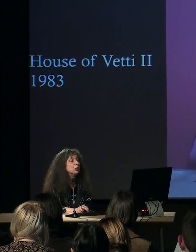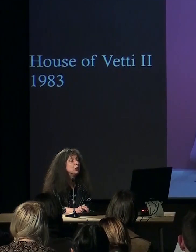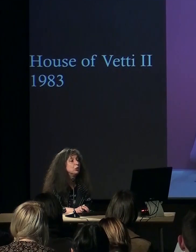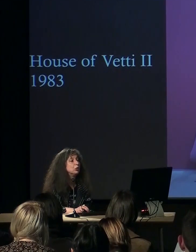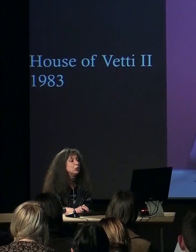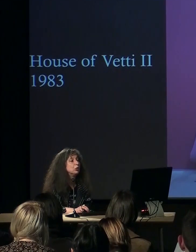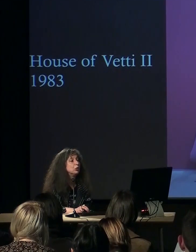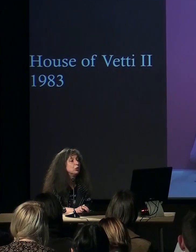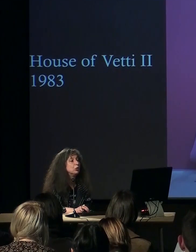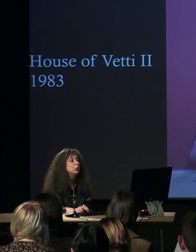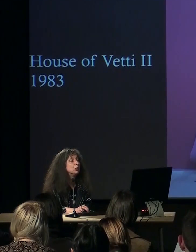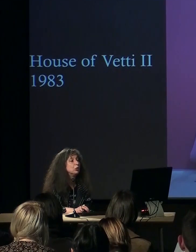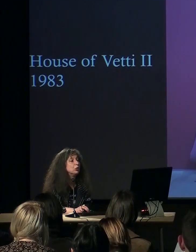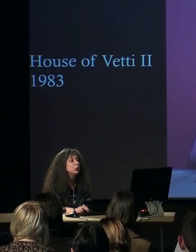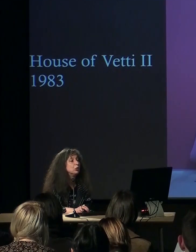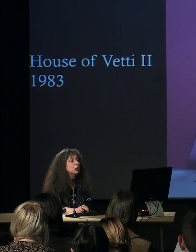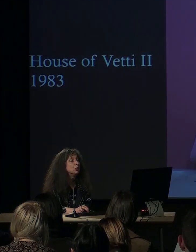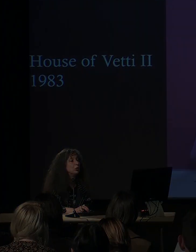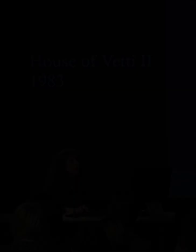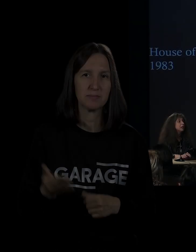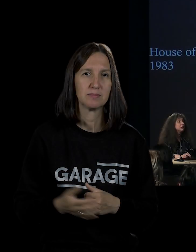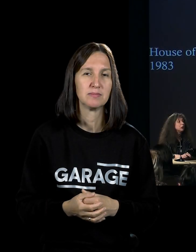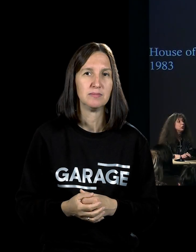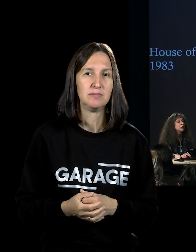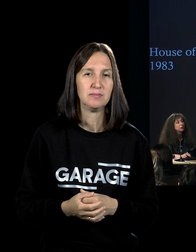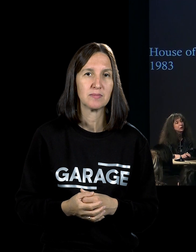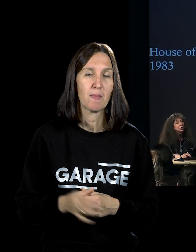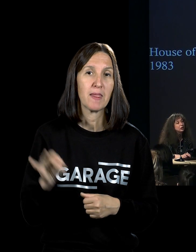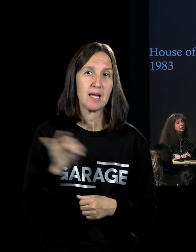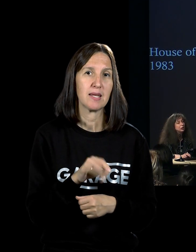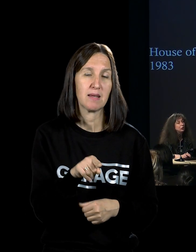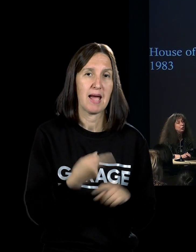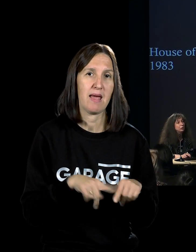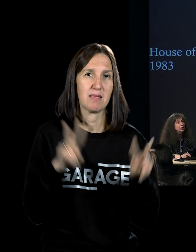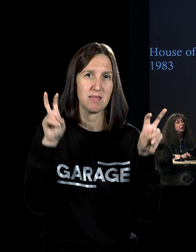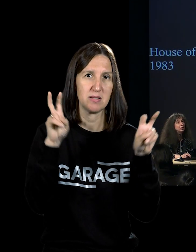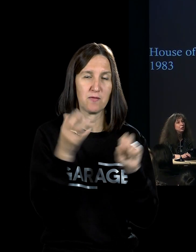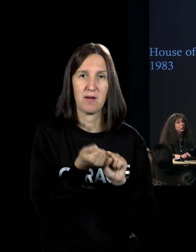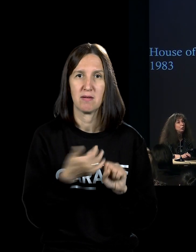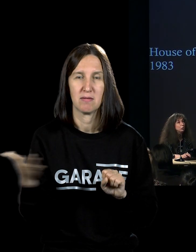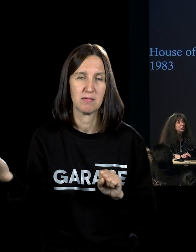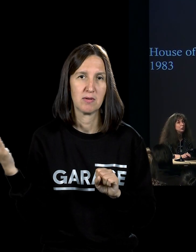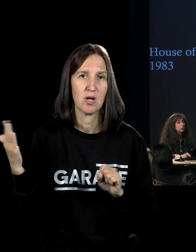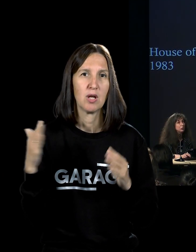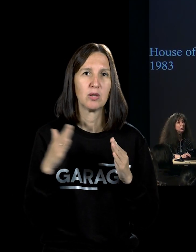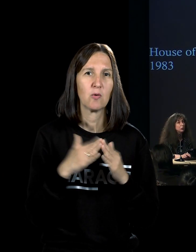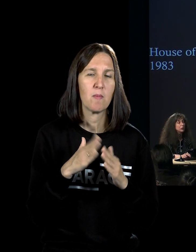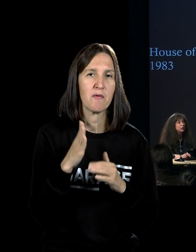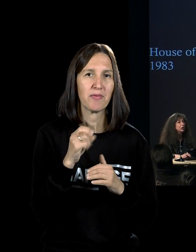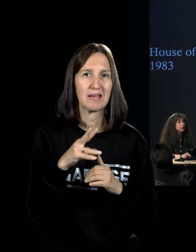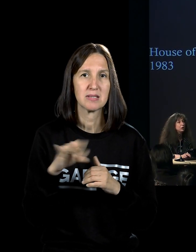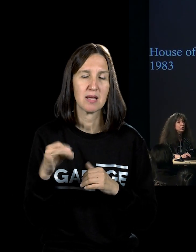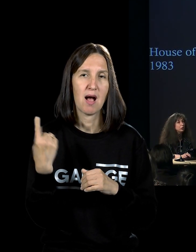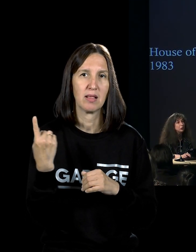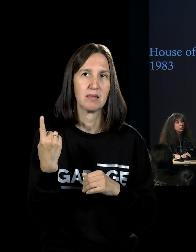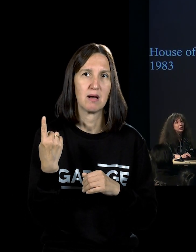тканью, символизирует вход во влагалище. И само название этой серии «Дом Вети» — это дом,